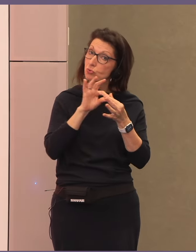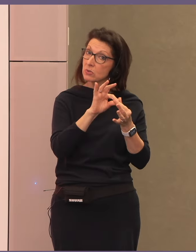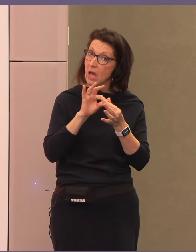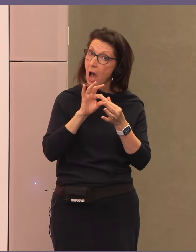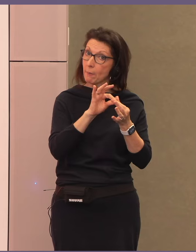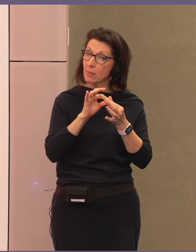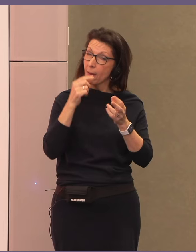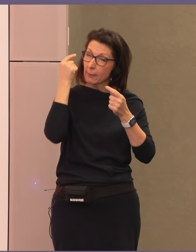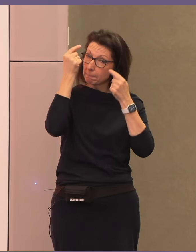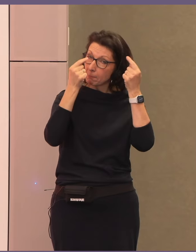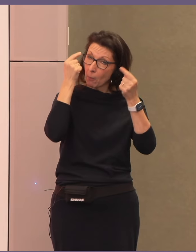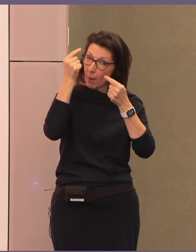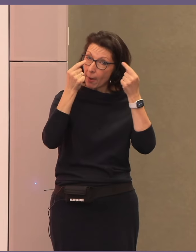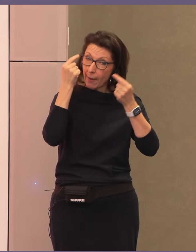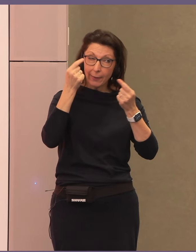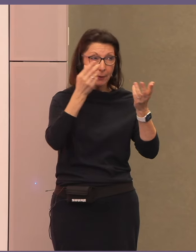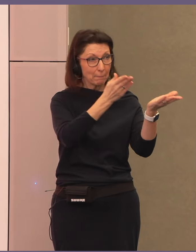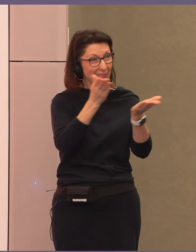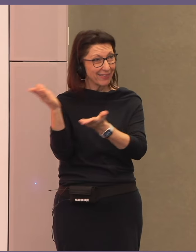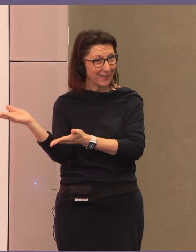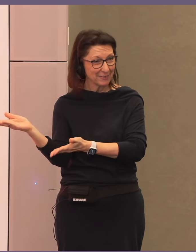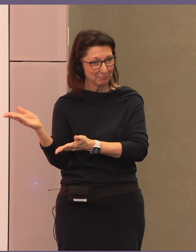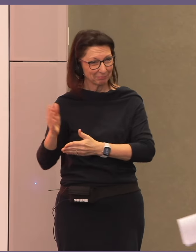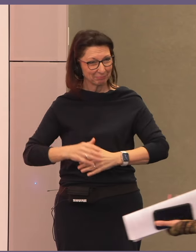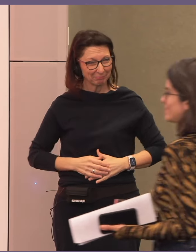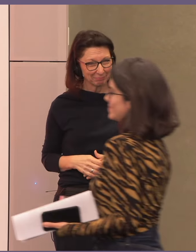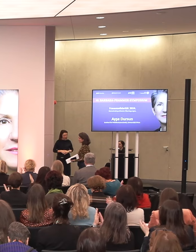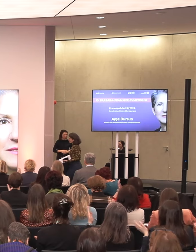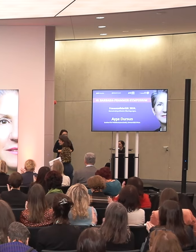Dursun, ich darf Ihnen die Bühne übergeben. Bitteschön.